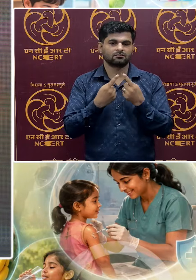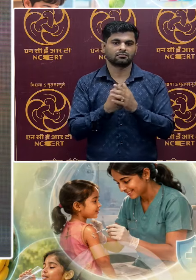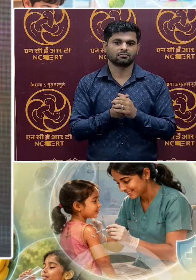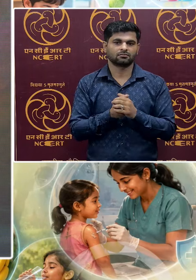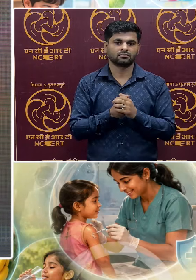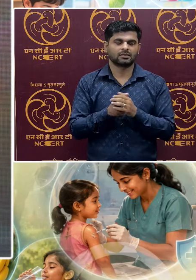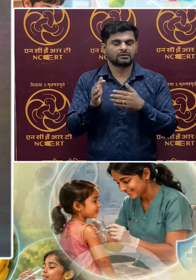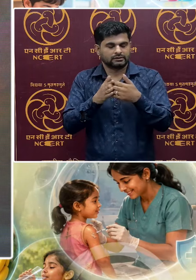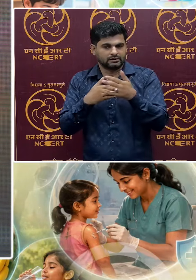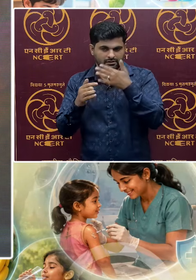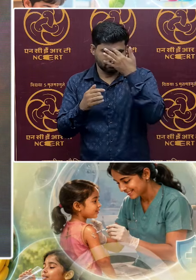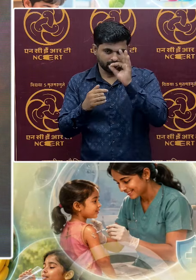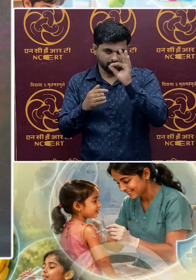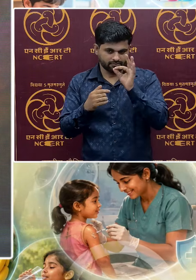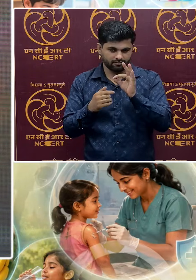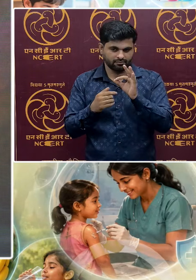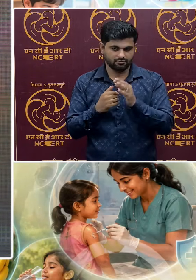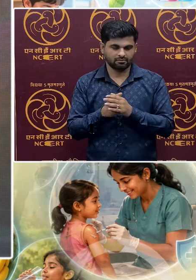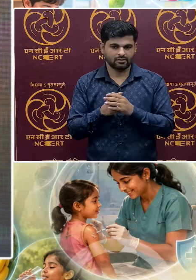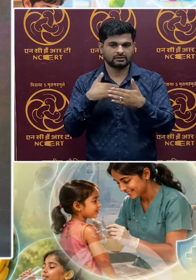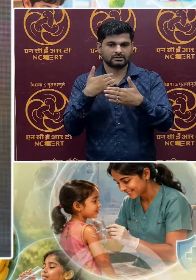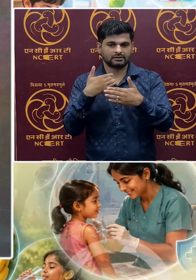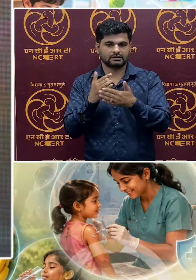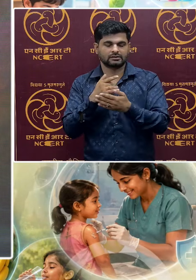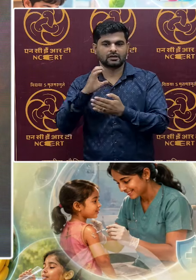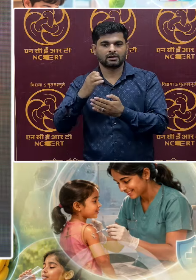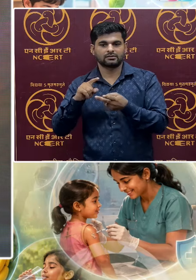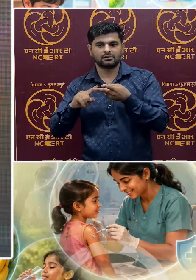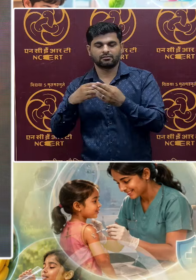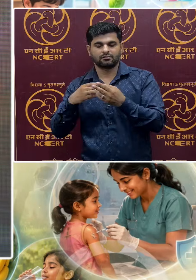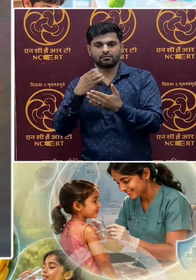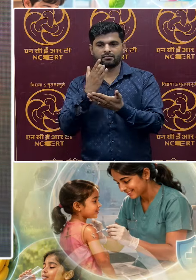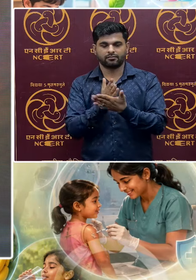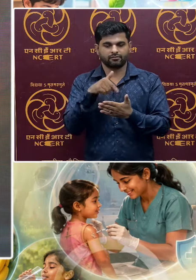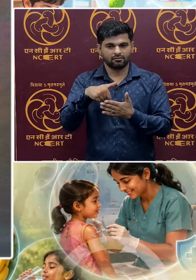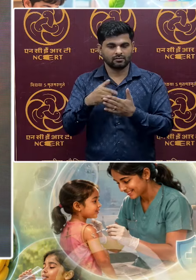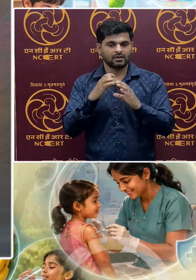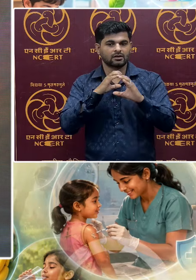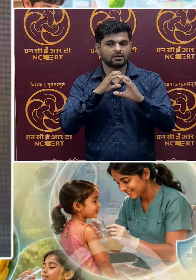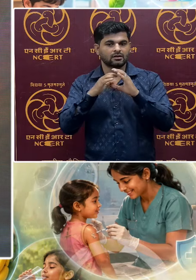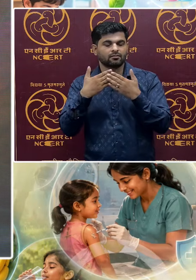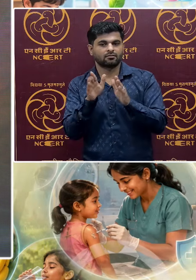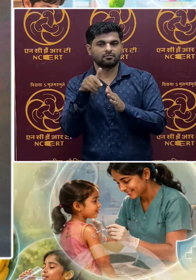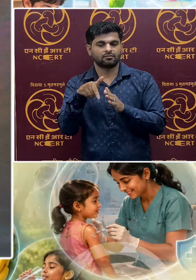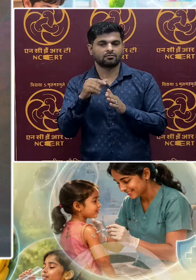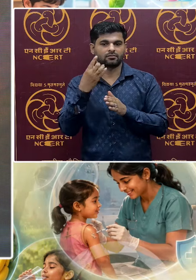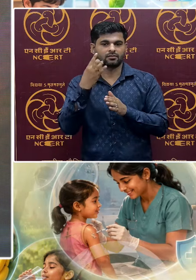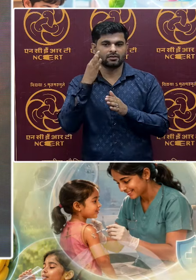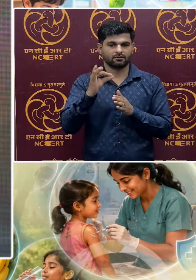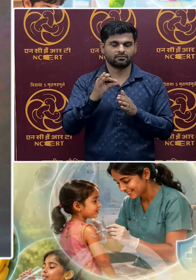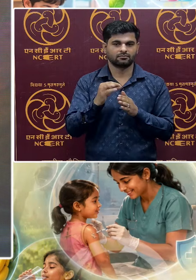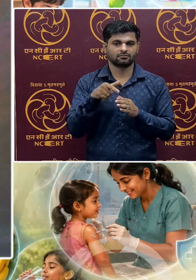यू नो, वट एवर द प्रॉब्लम इज, द कम्युनिकेशन चैनल्स आर क्लोज्ड, बट वो कम्युनिकेशन ओपन करना इज़ वेरी वेरी